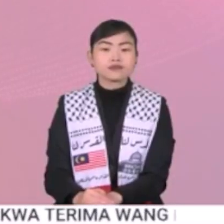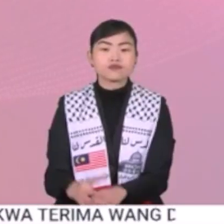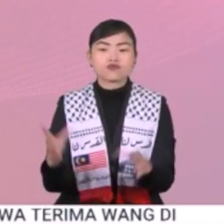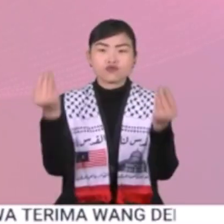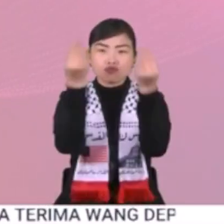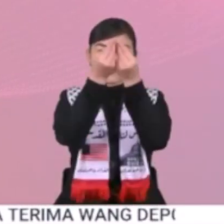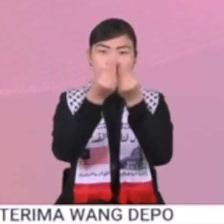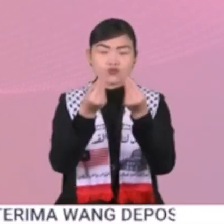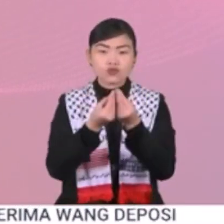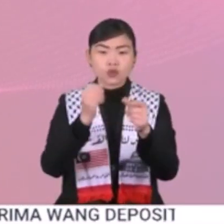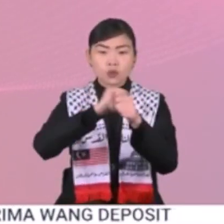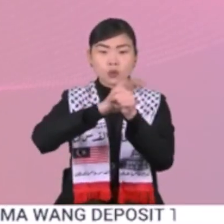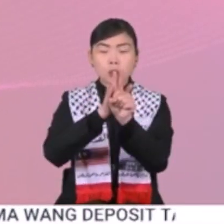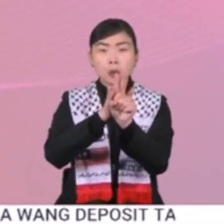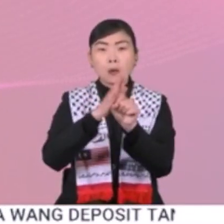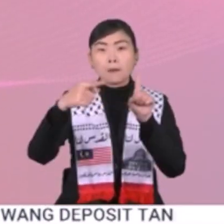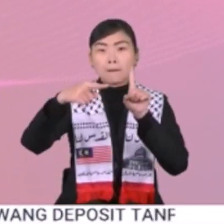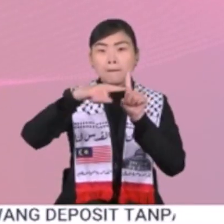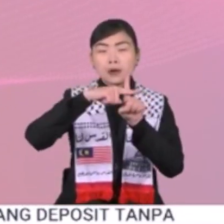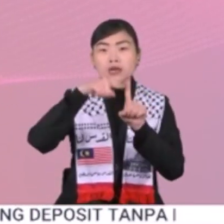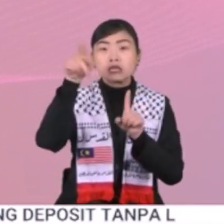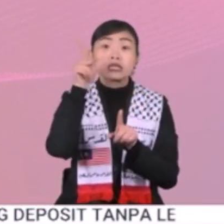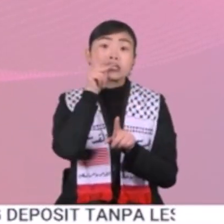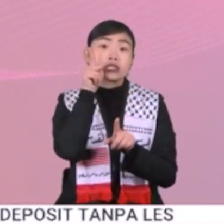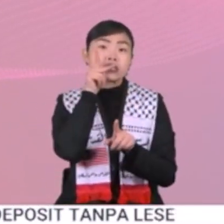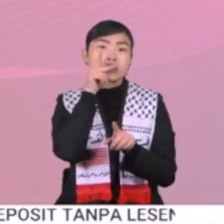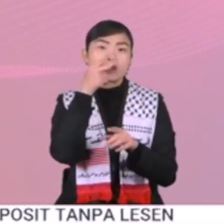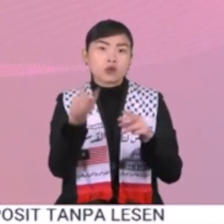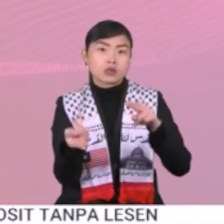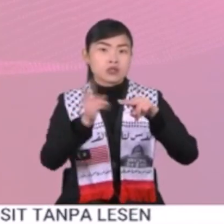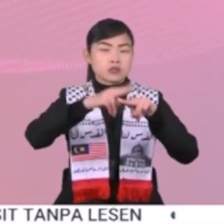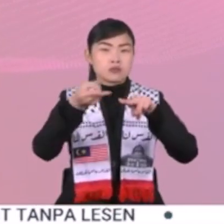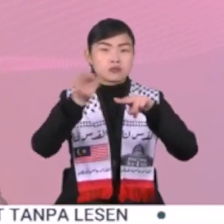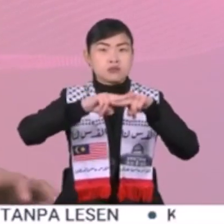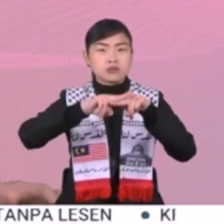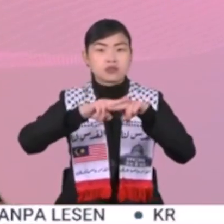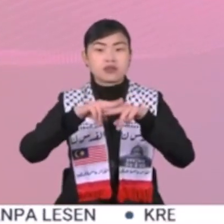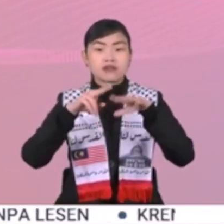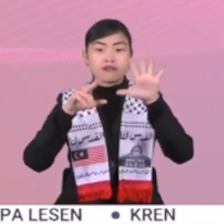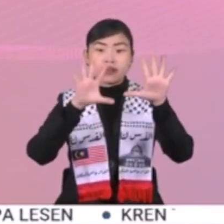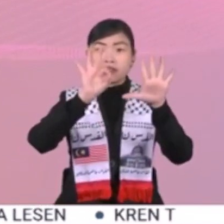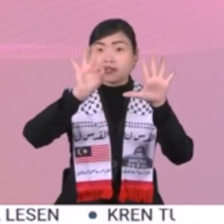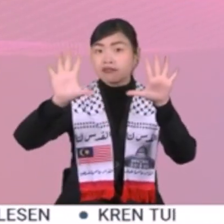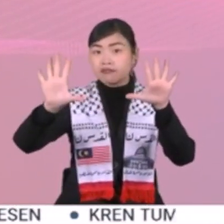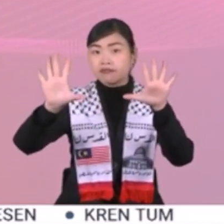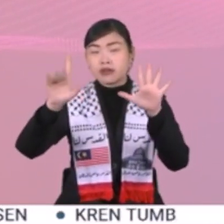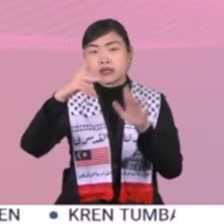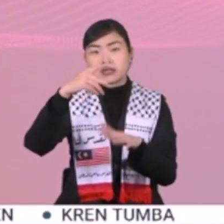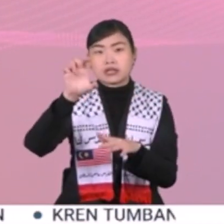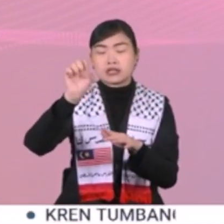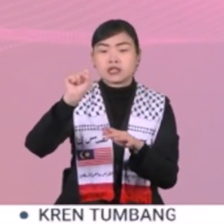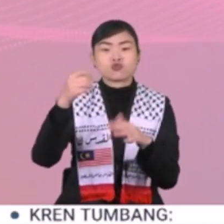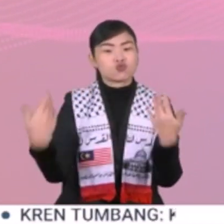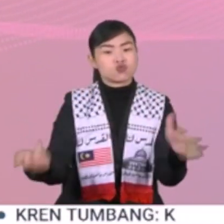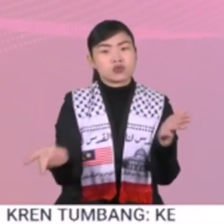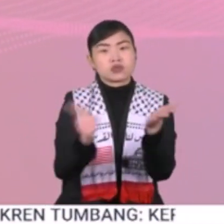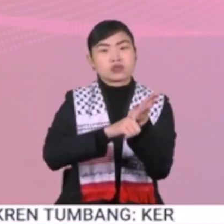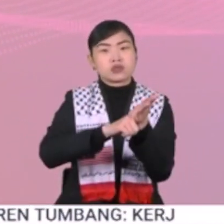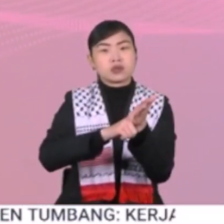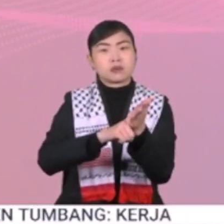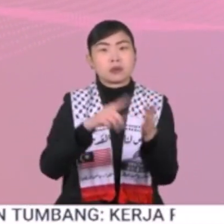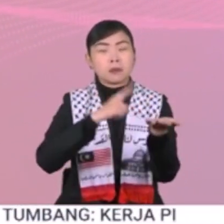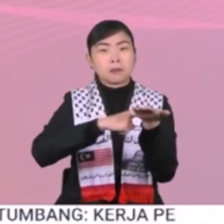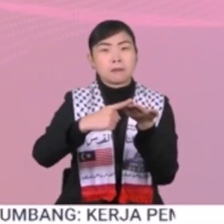jumlah kes positif covid-19 di Kedah menunjukkan peningkatan sebanyak 595 kes direkodkan pada minggu